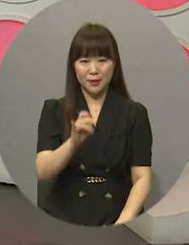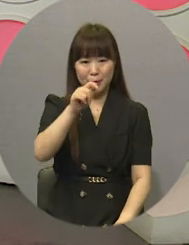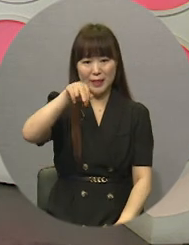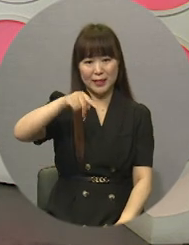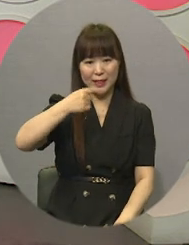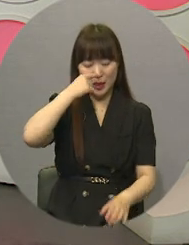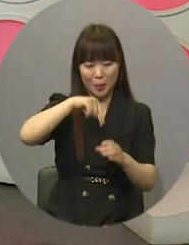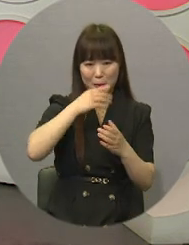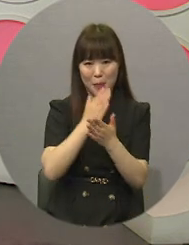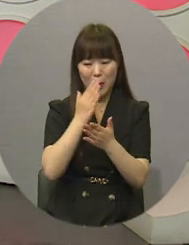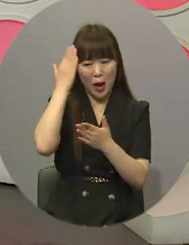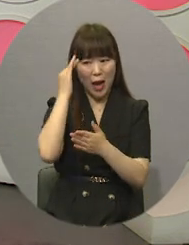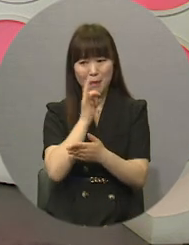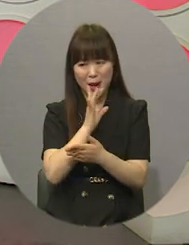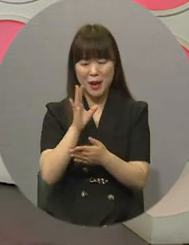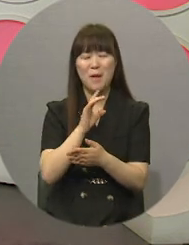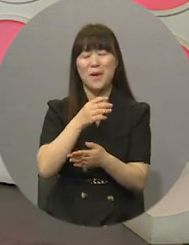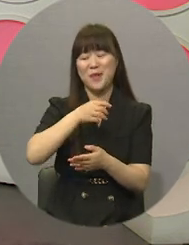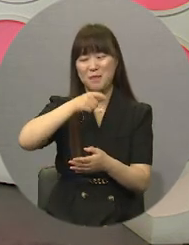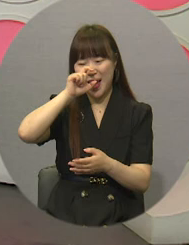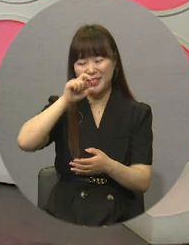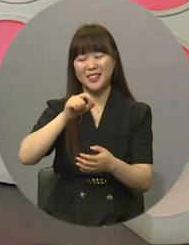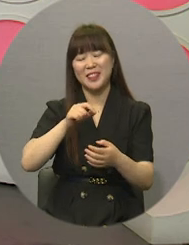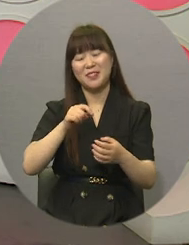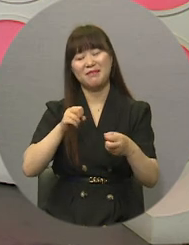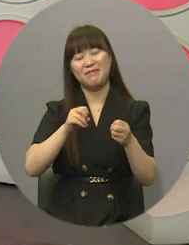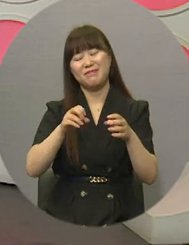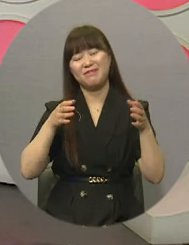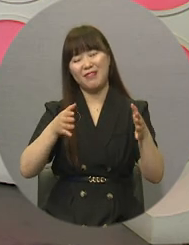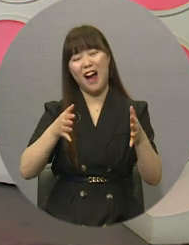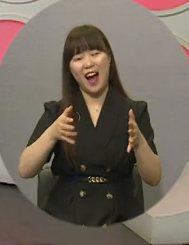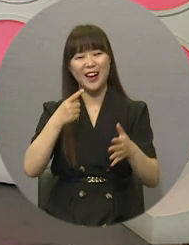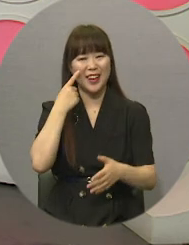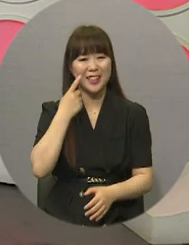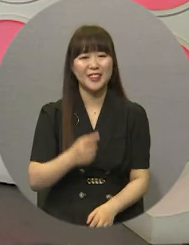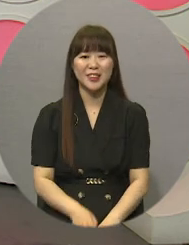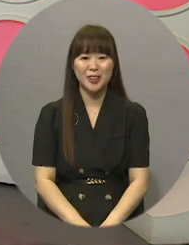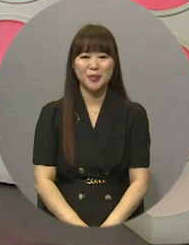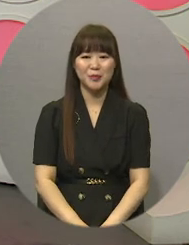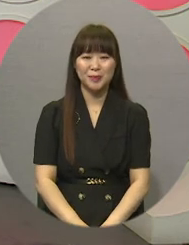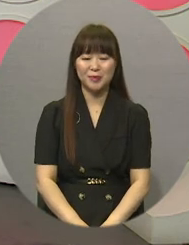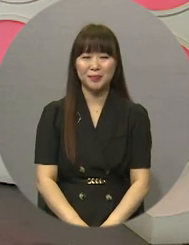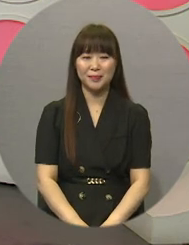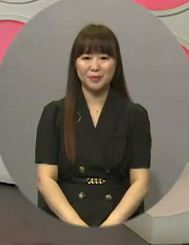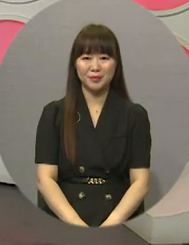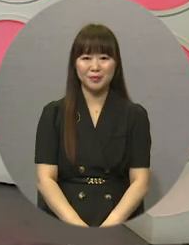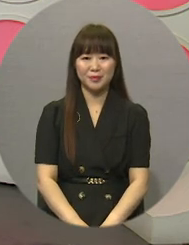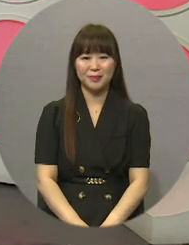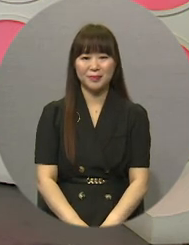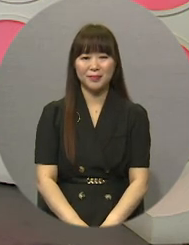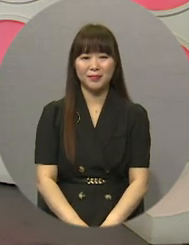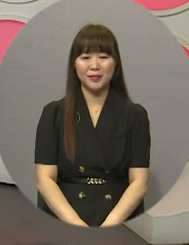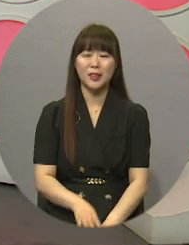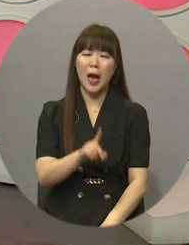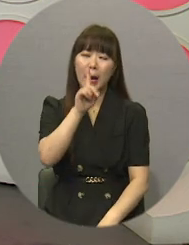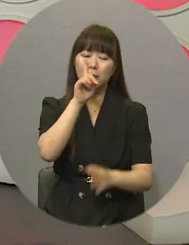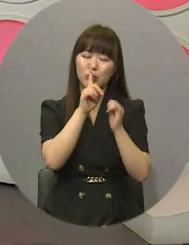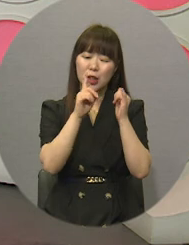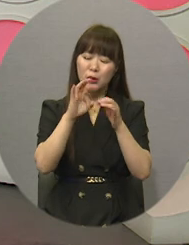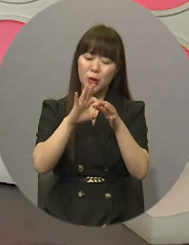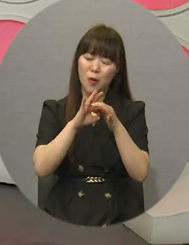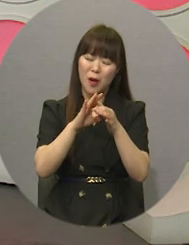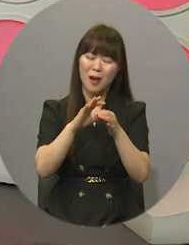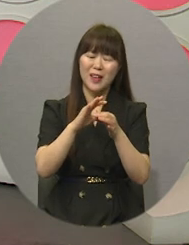말고 아메리카노 좀 드시면서 이렇게 얘기 한번 나누자고요, 어머니. 그래요, 그래요. 아우, 아이고, 연락 한 사연. 번이라도 왔으면 좋겠네요.